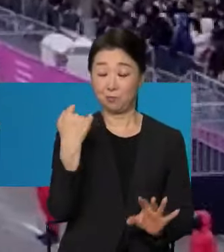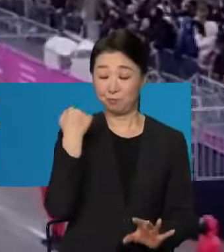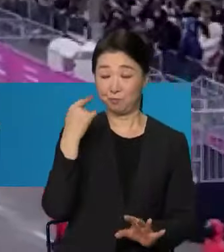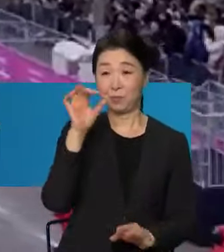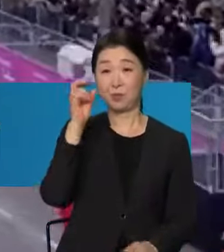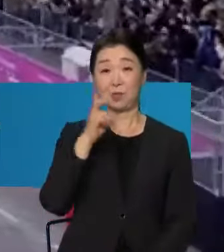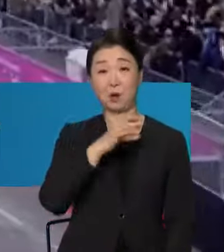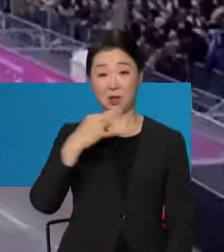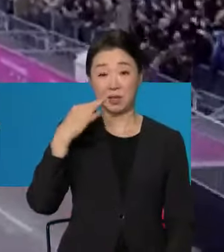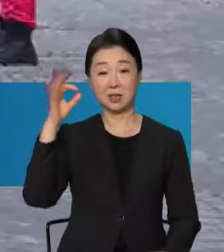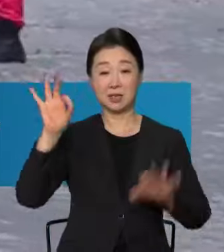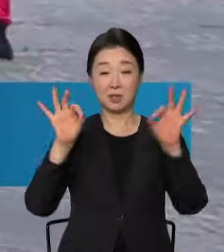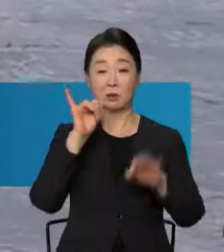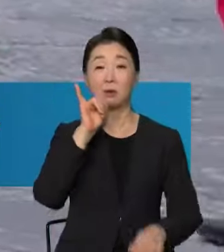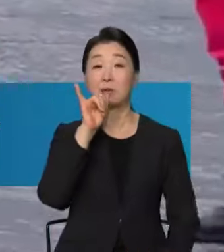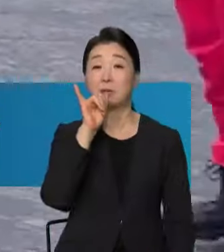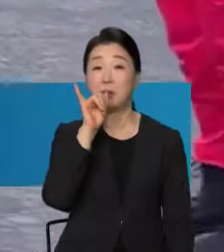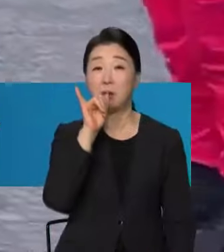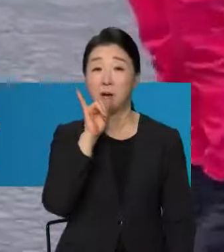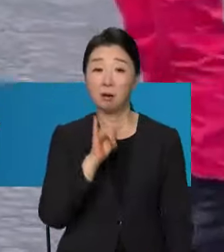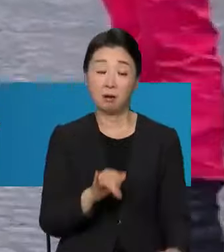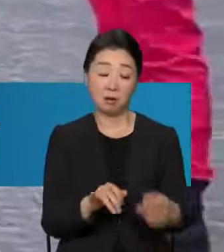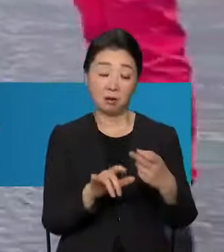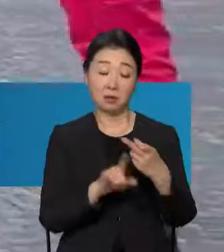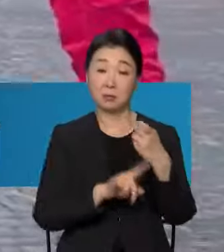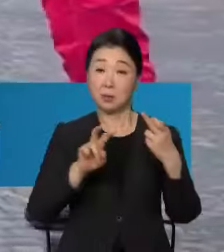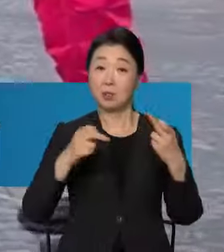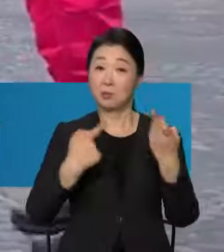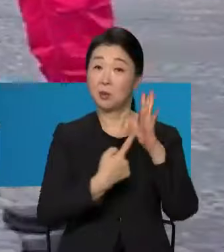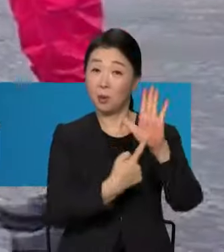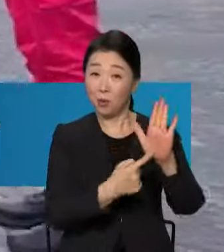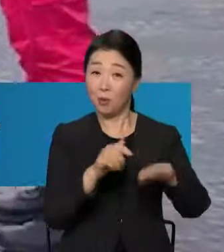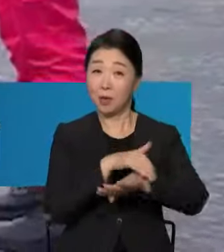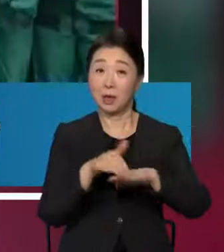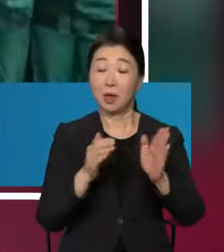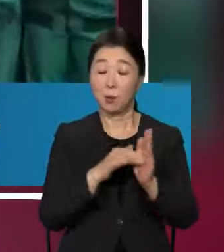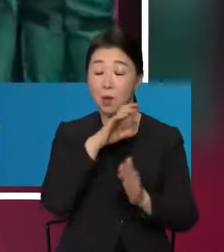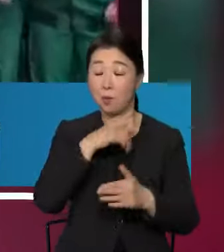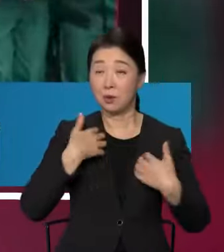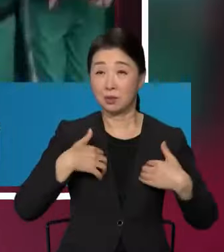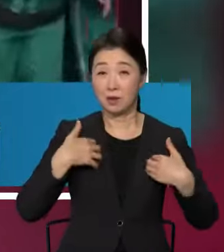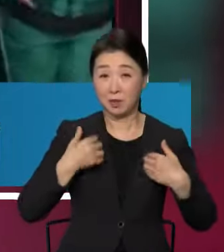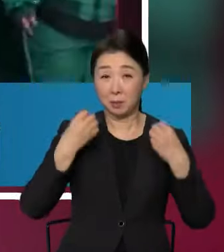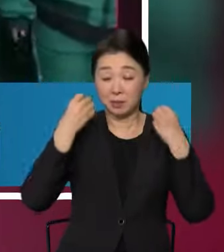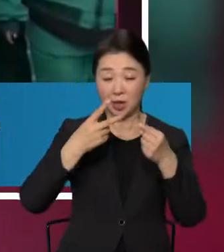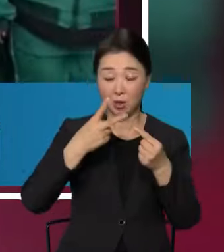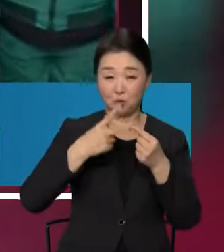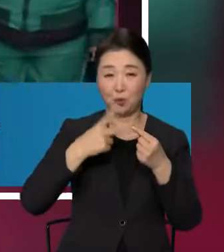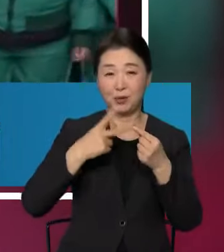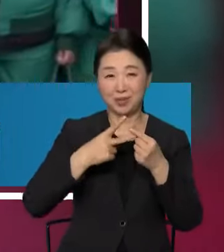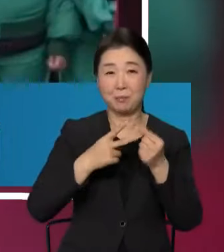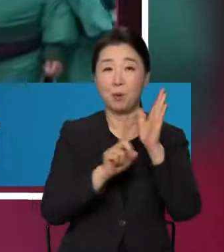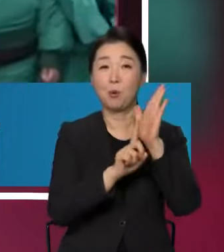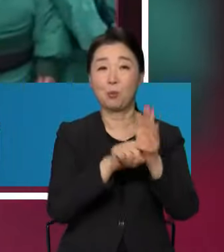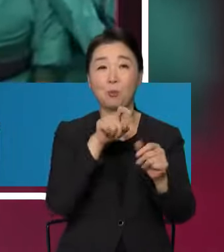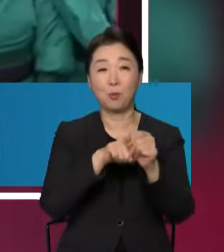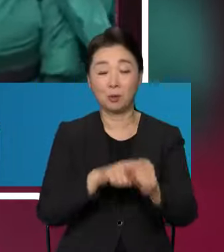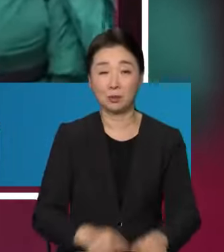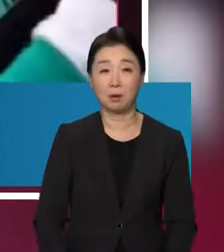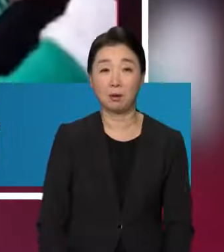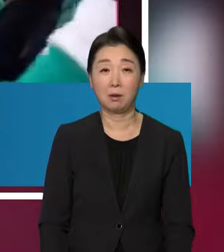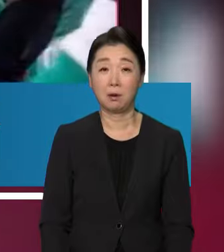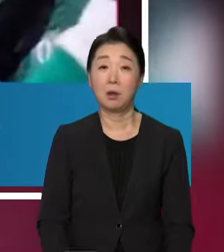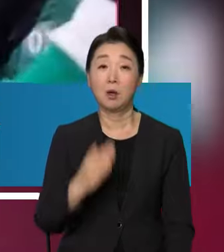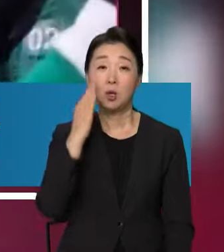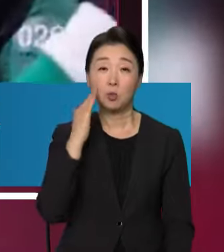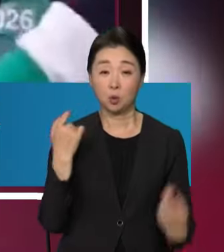보입니다. 넷플릭스가 26일 공개 예정인 오징어 게임의 새 시즌을 홍보하기 위해 연 행사입니다. 녹색 운동복을